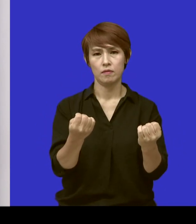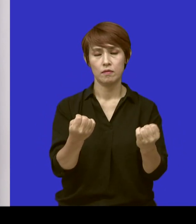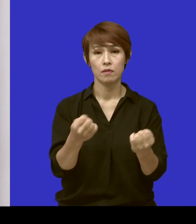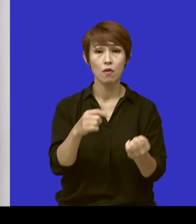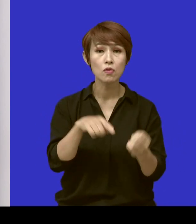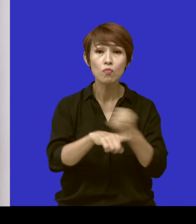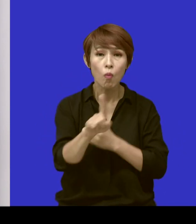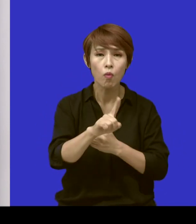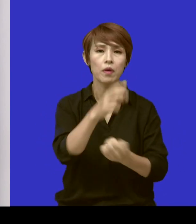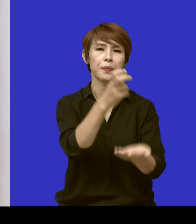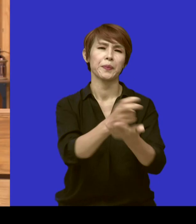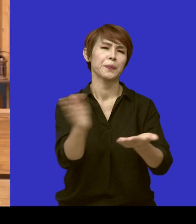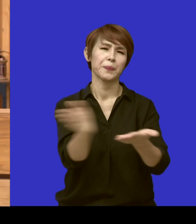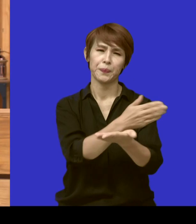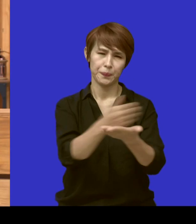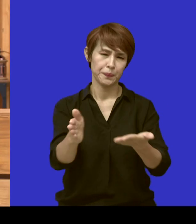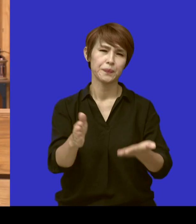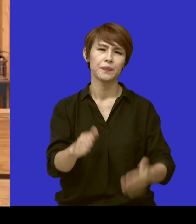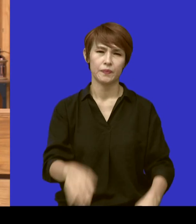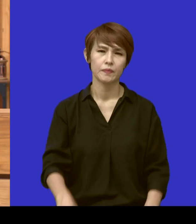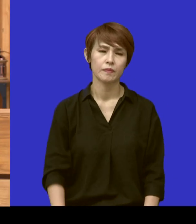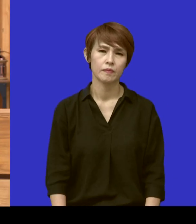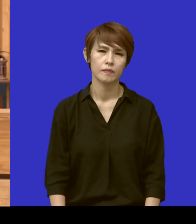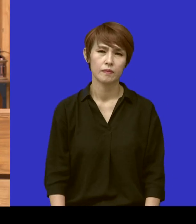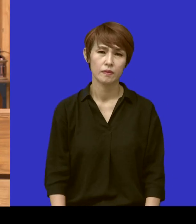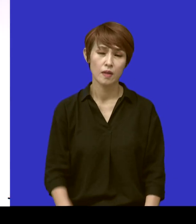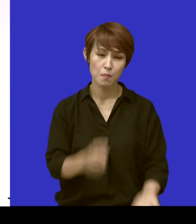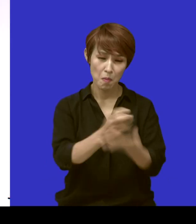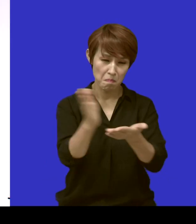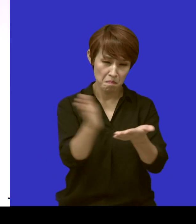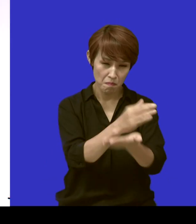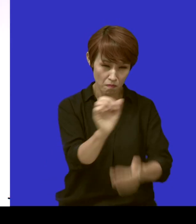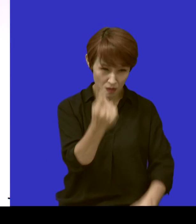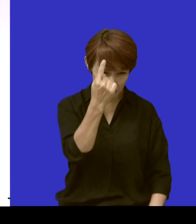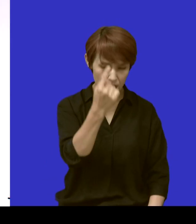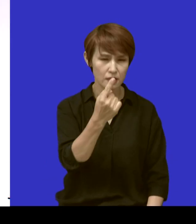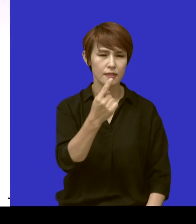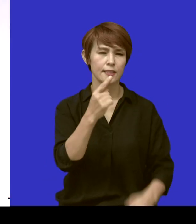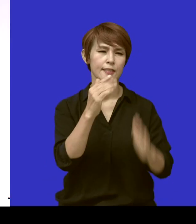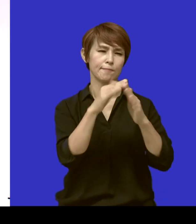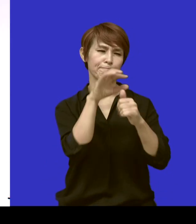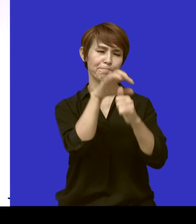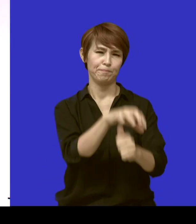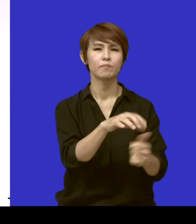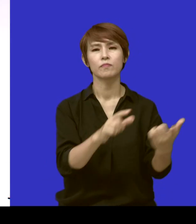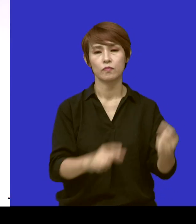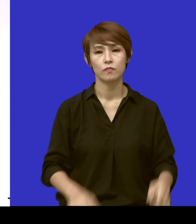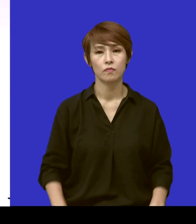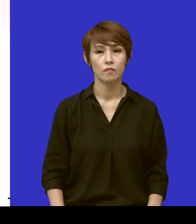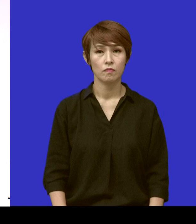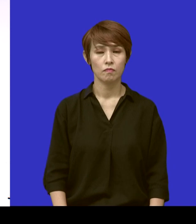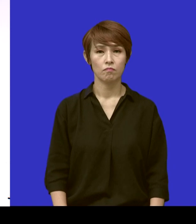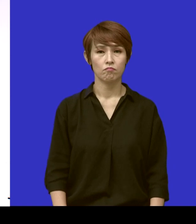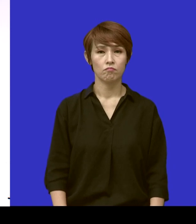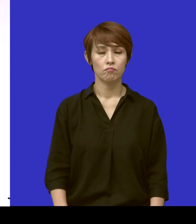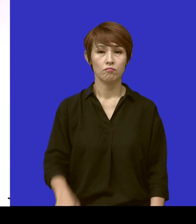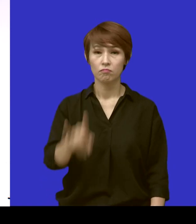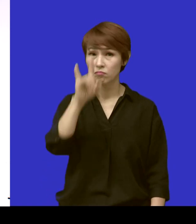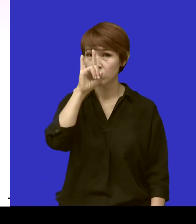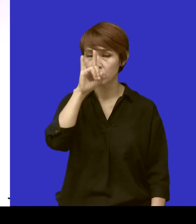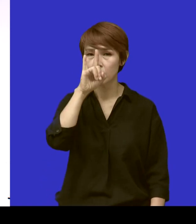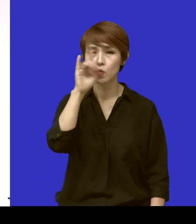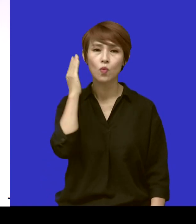법이 없기 때문입니다. 네. 사실 저 같은 경우에는 농아인 목회를 30년